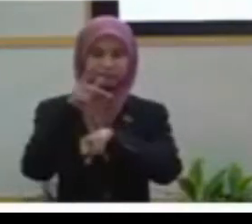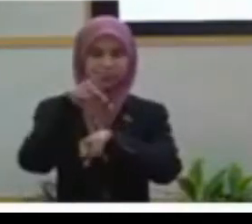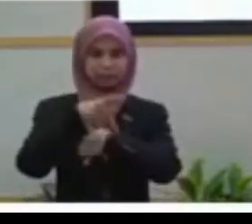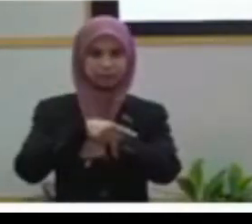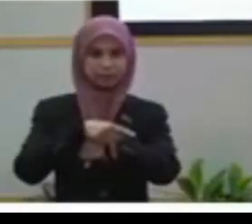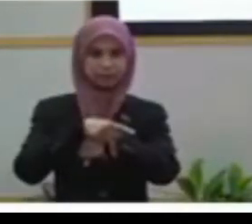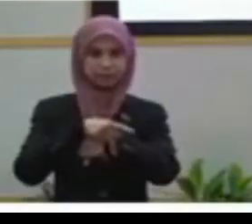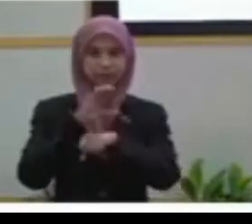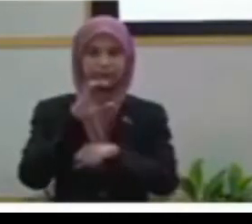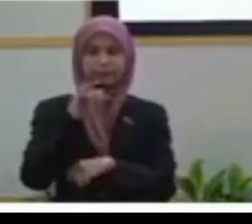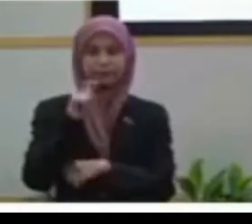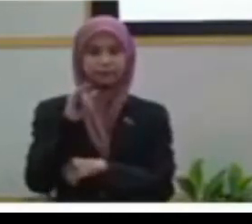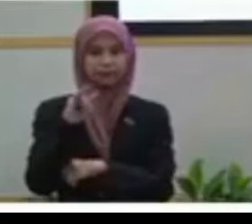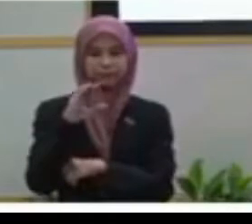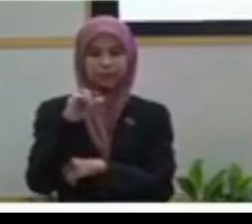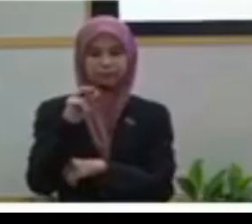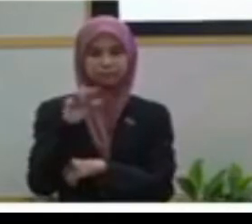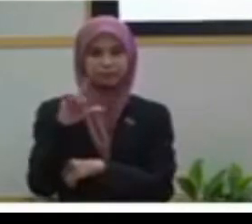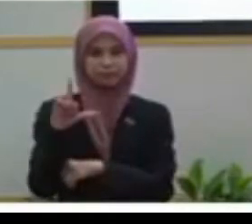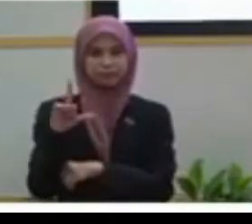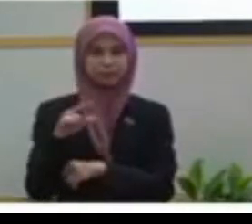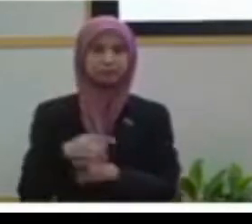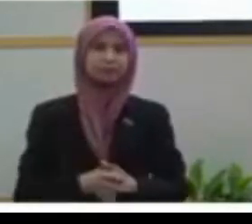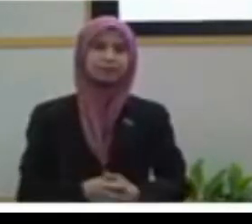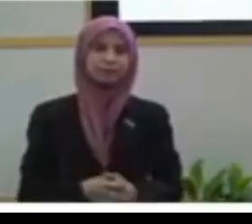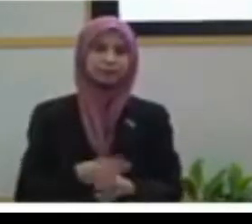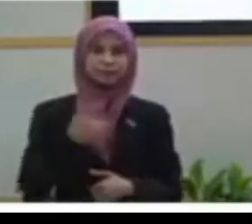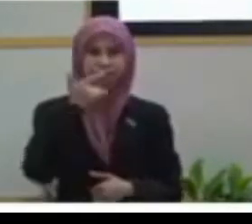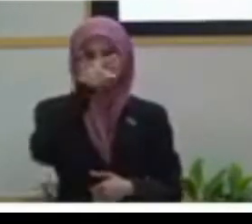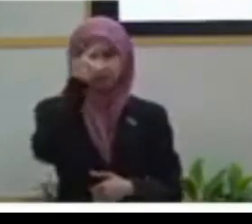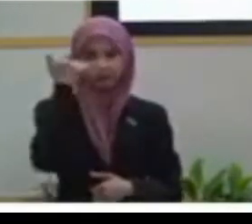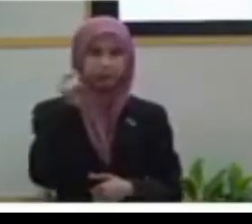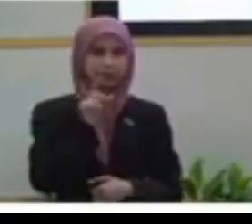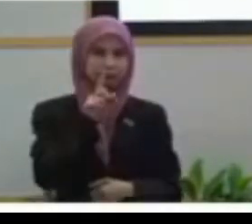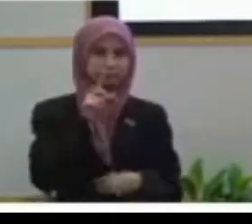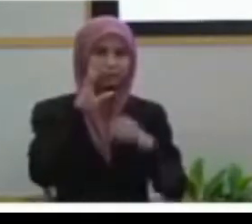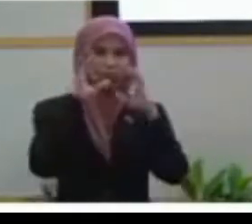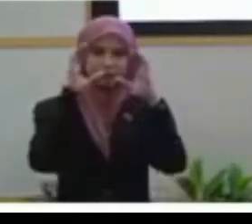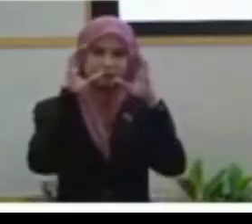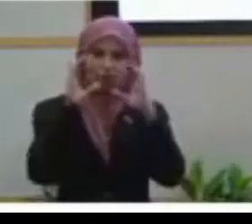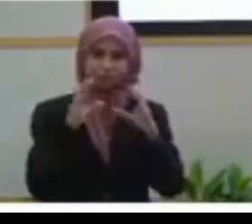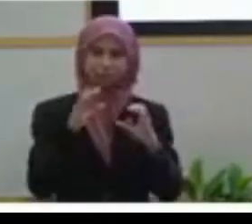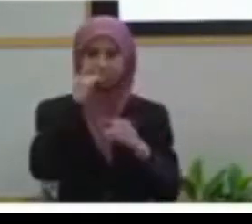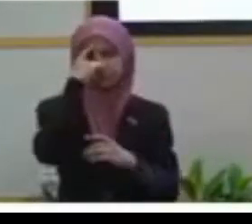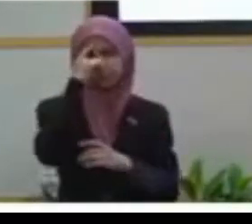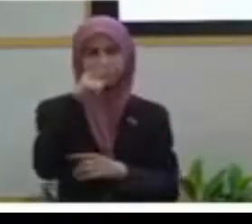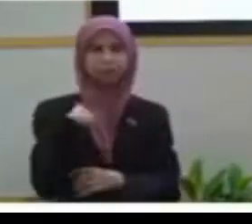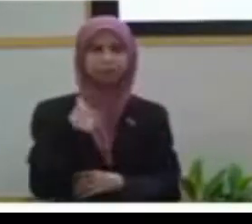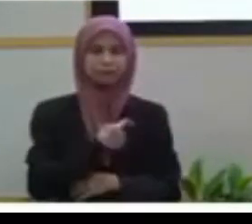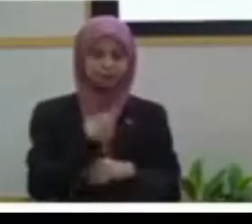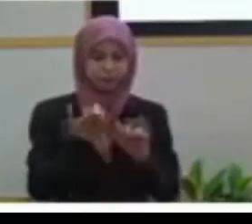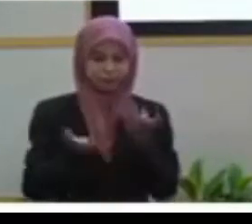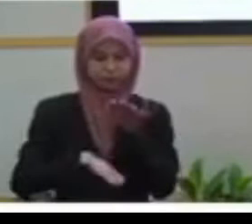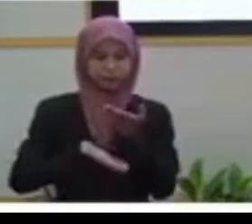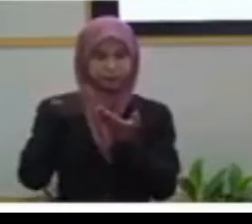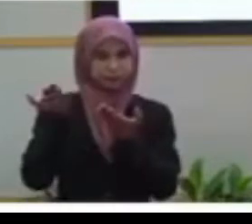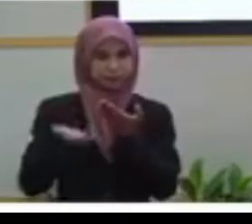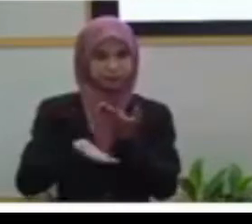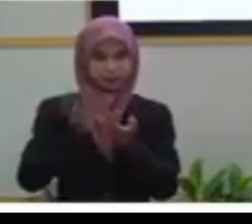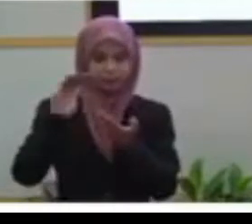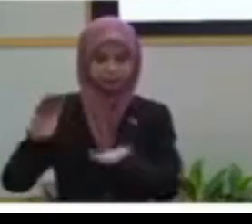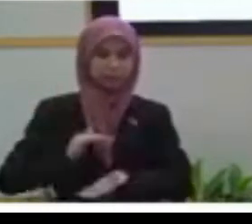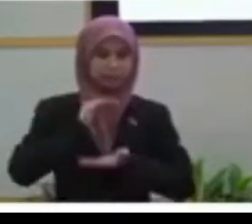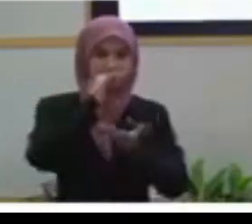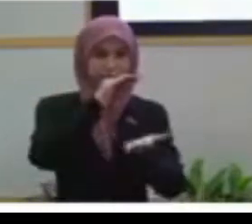Channel kerana satu kaedah untuk memudahkan penyampaian